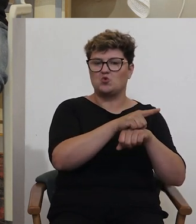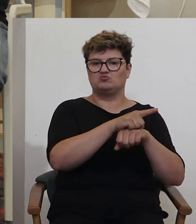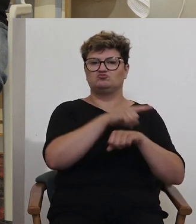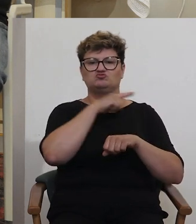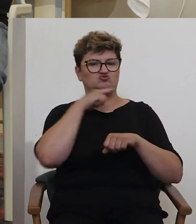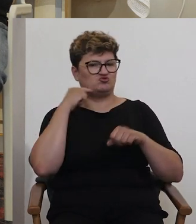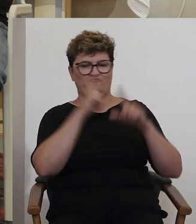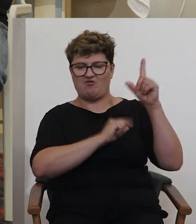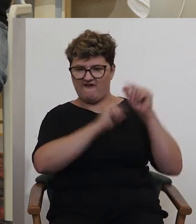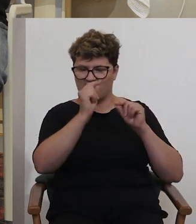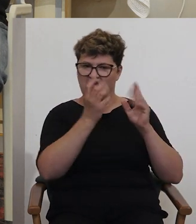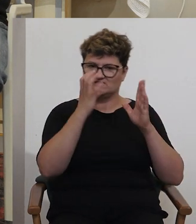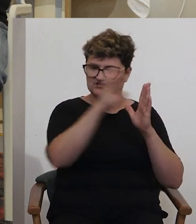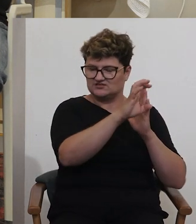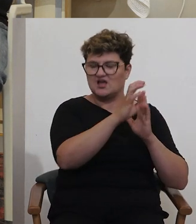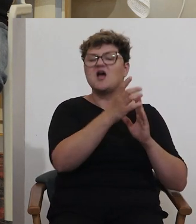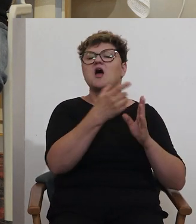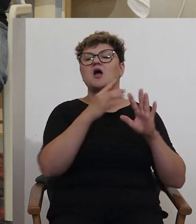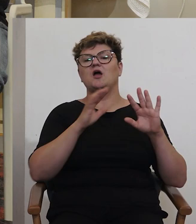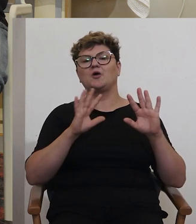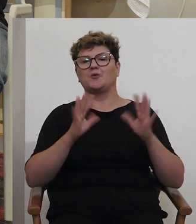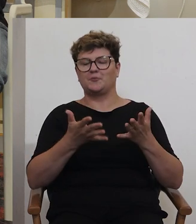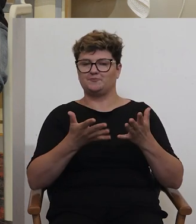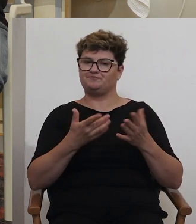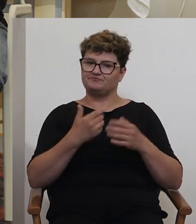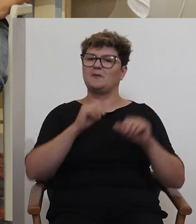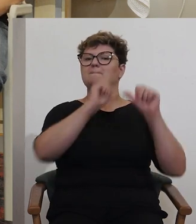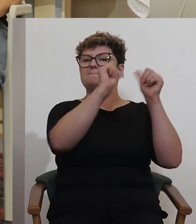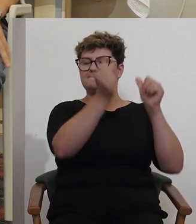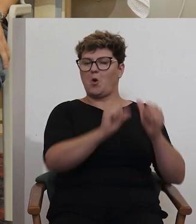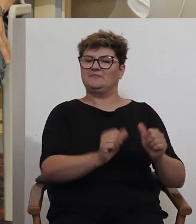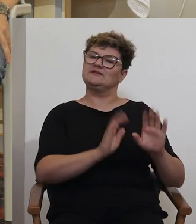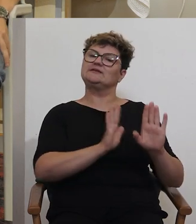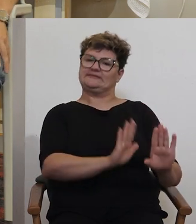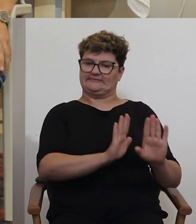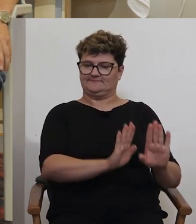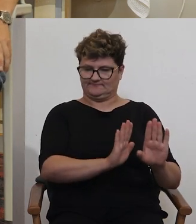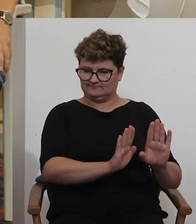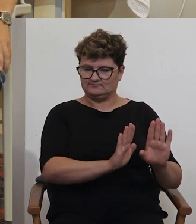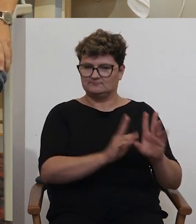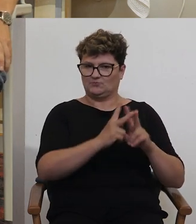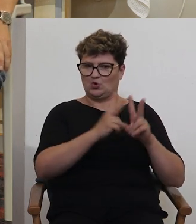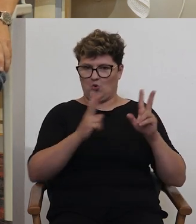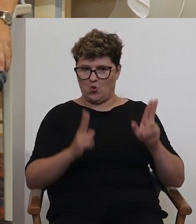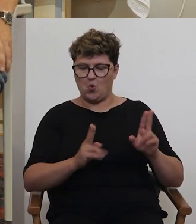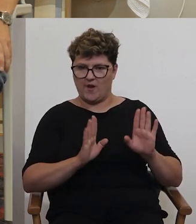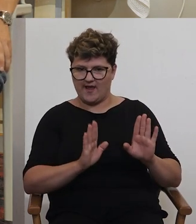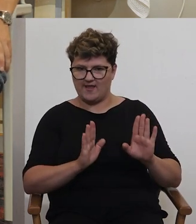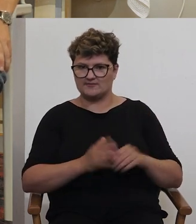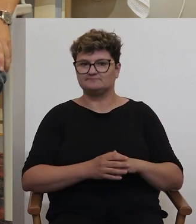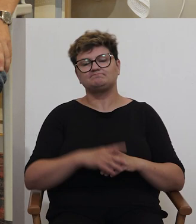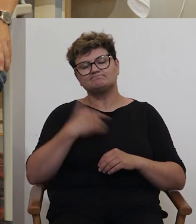czerwoną gwiazdą. To był tak zwany pomnik tymczasowy, który